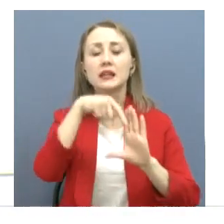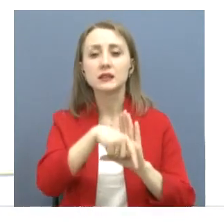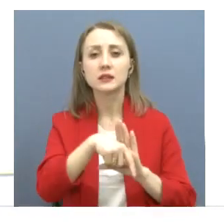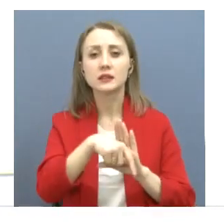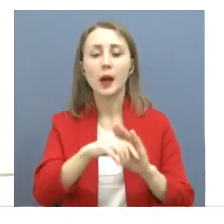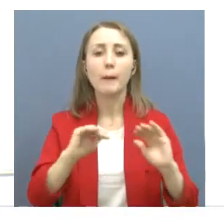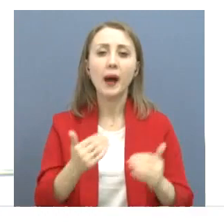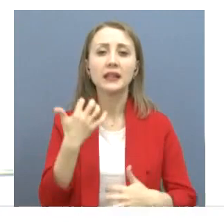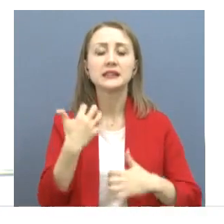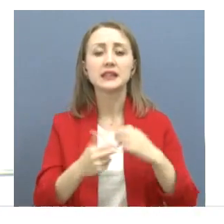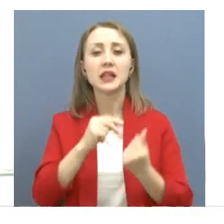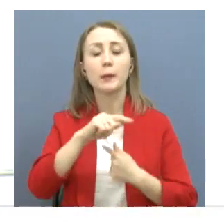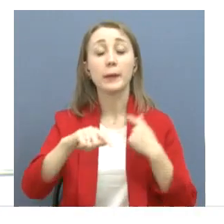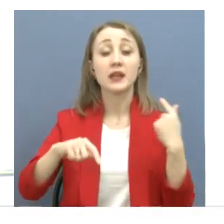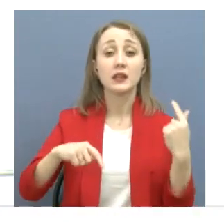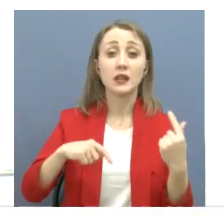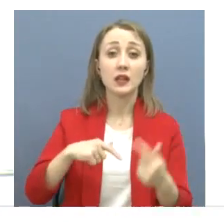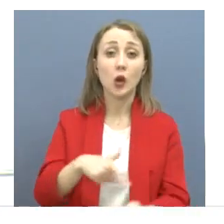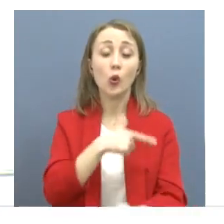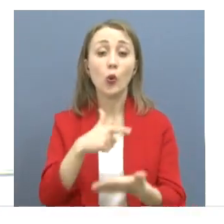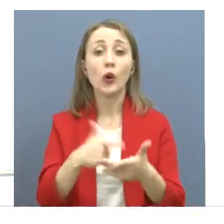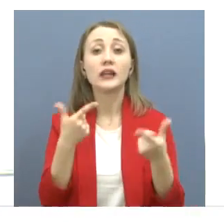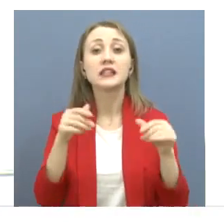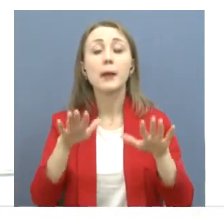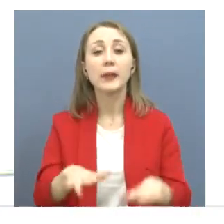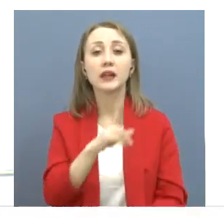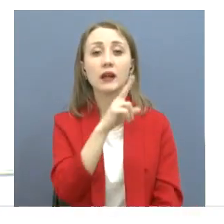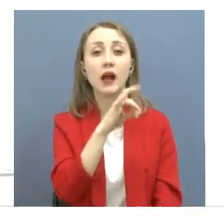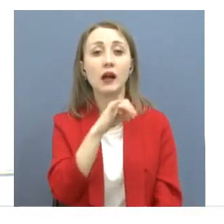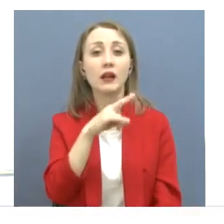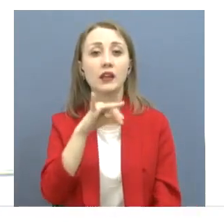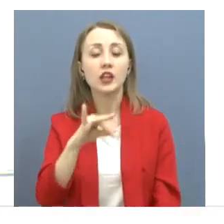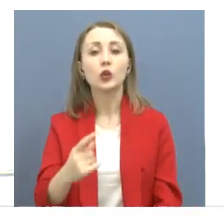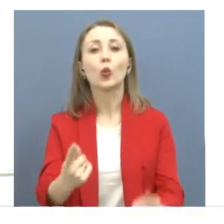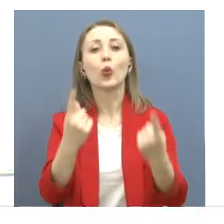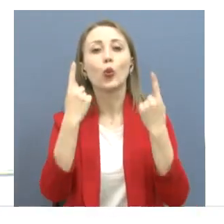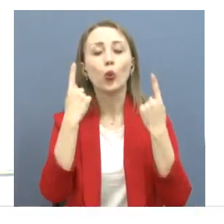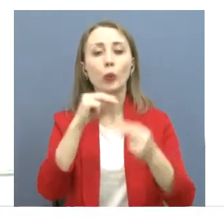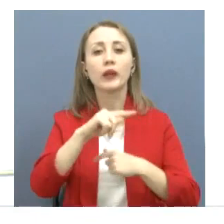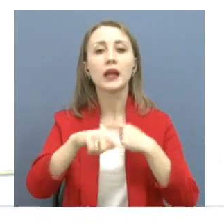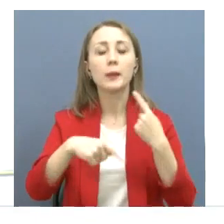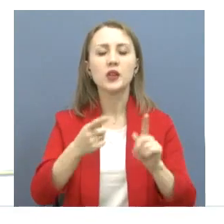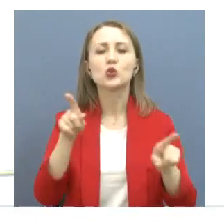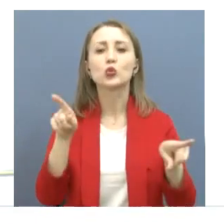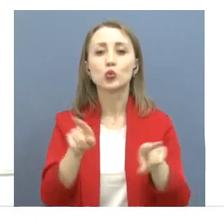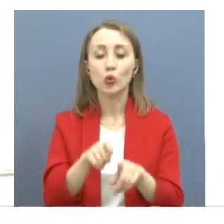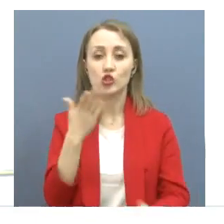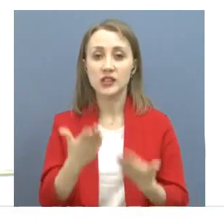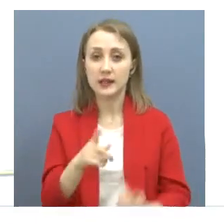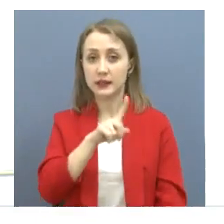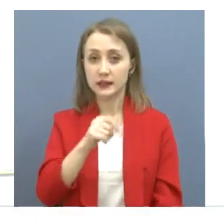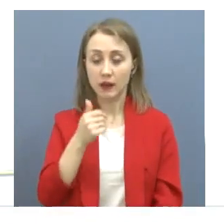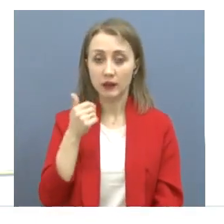организациях малого и среднего бизнеса, в городах, где карантин, и крупного бизнеса тоже, если за них